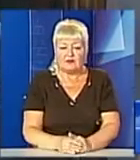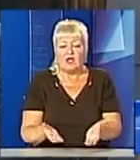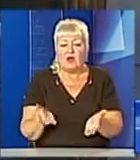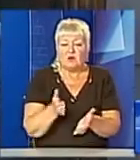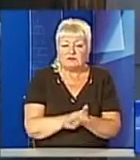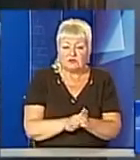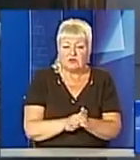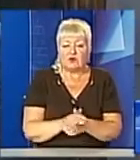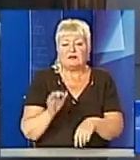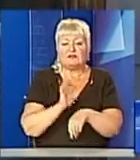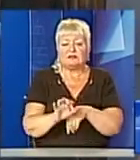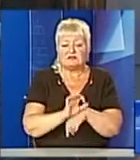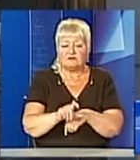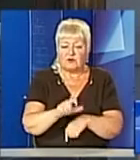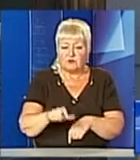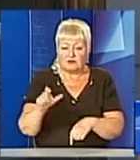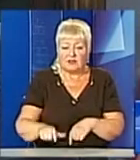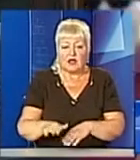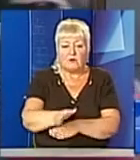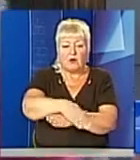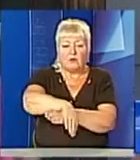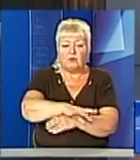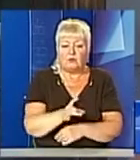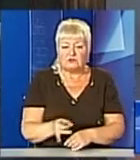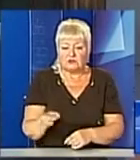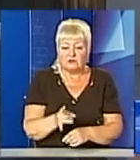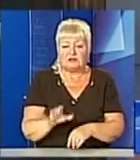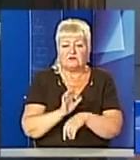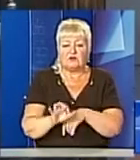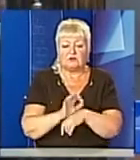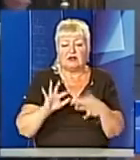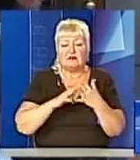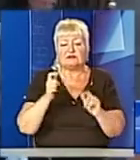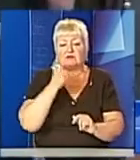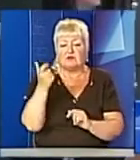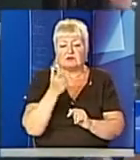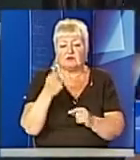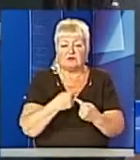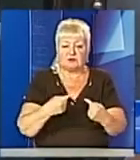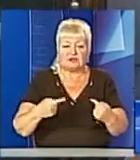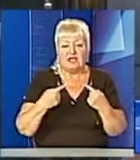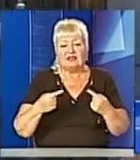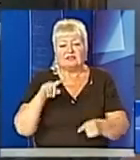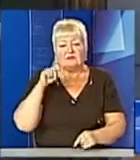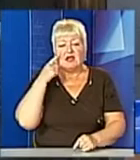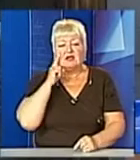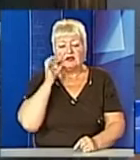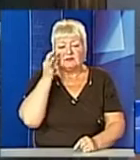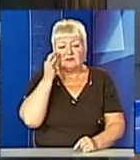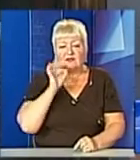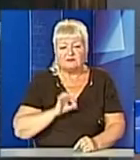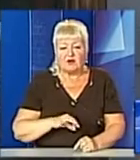Знайомитися з виробниками безпосередньо Пустомитівщини, з виробниками сільськогосподарської продукції, з різними смаколиками, все, що